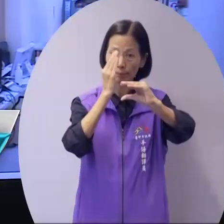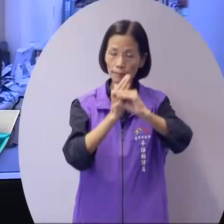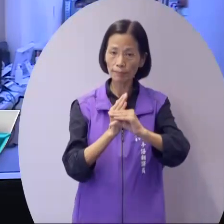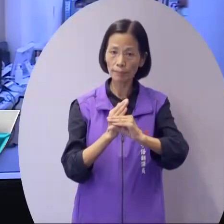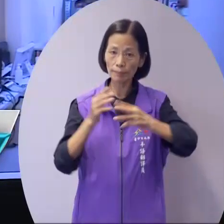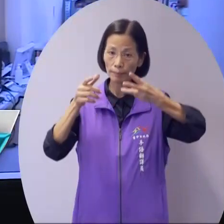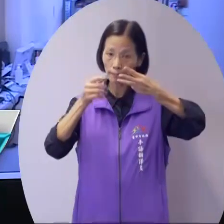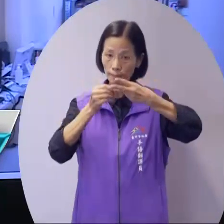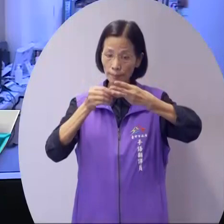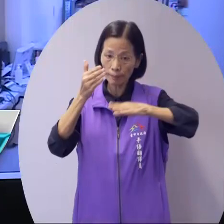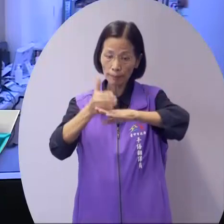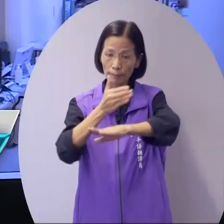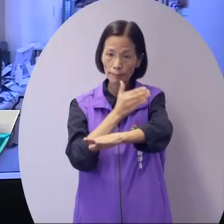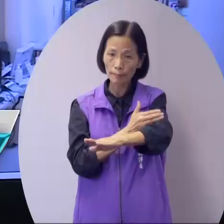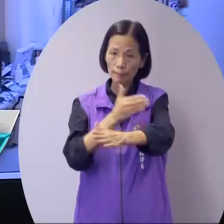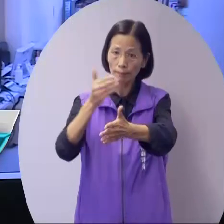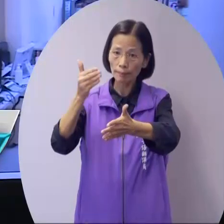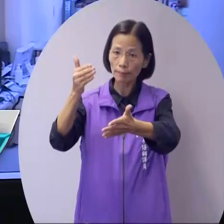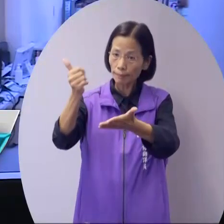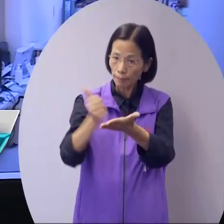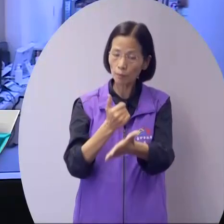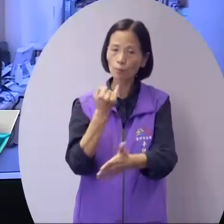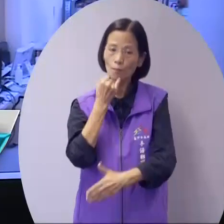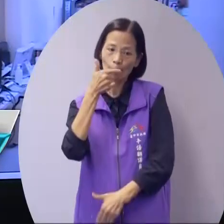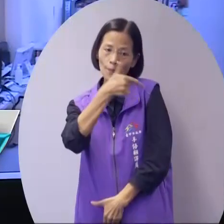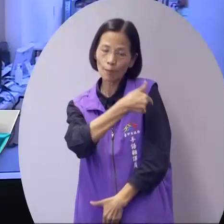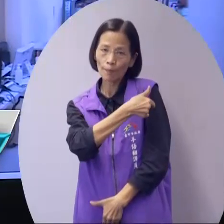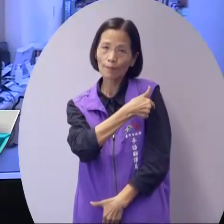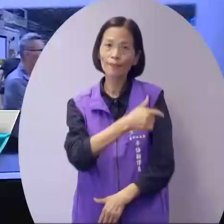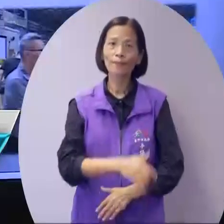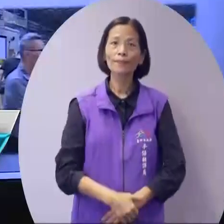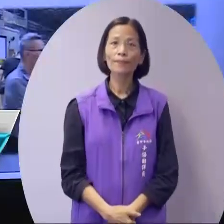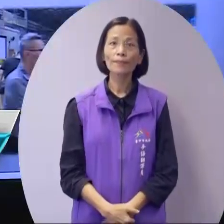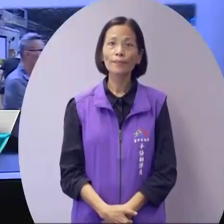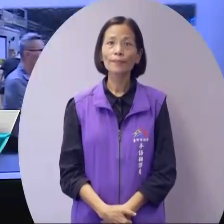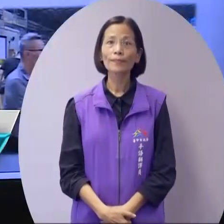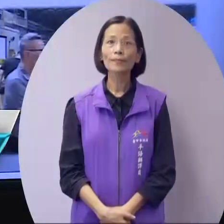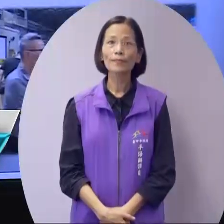的疫苗接种。好，下一页。